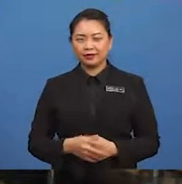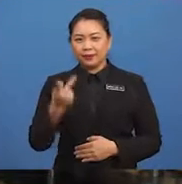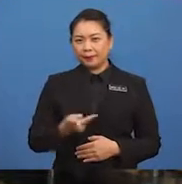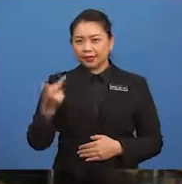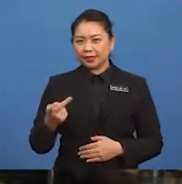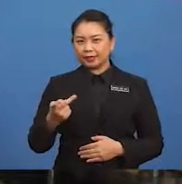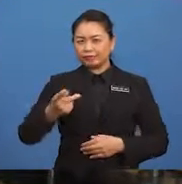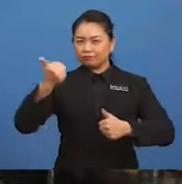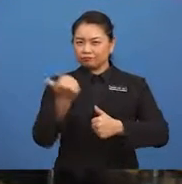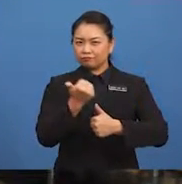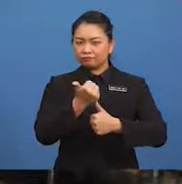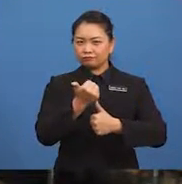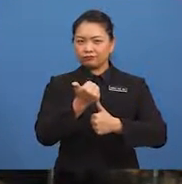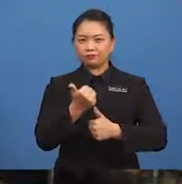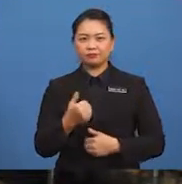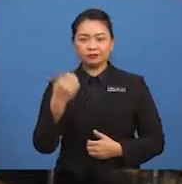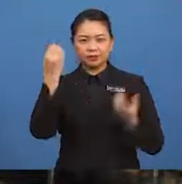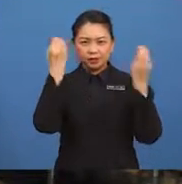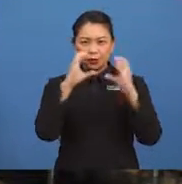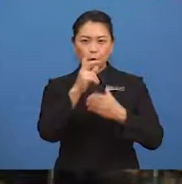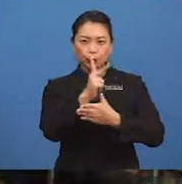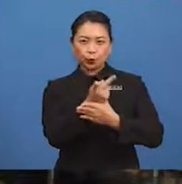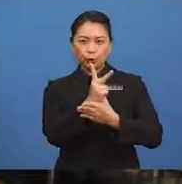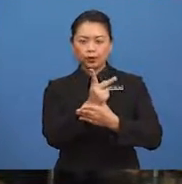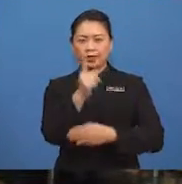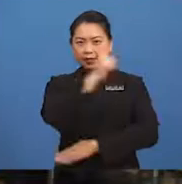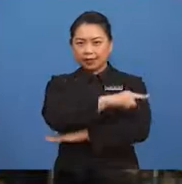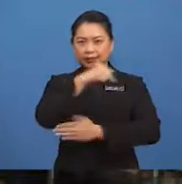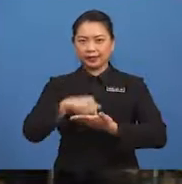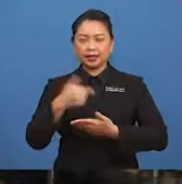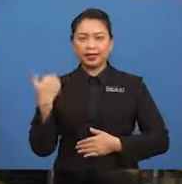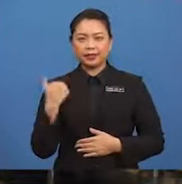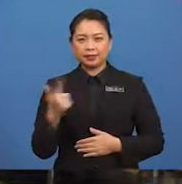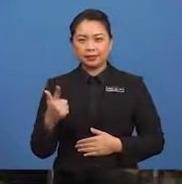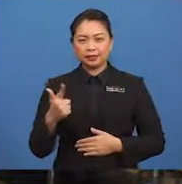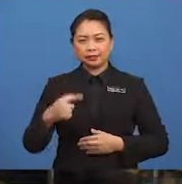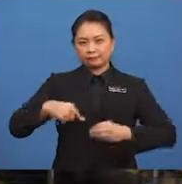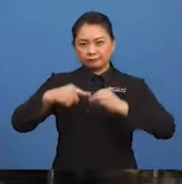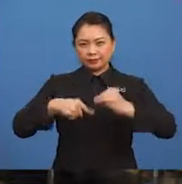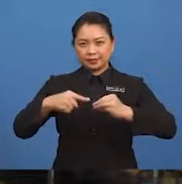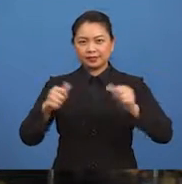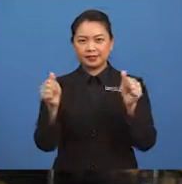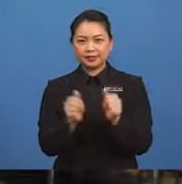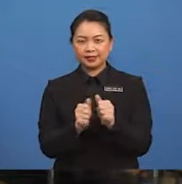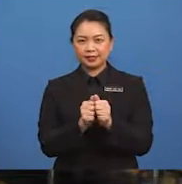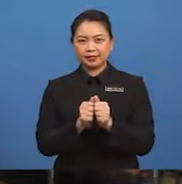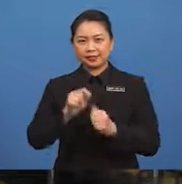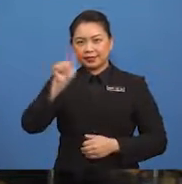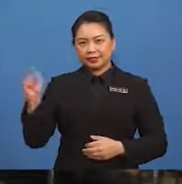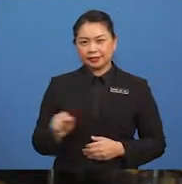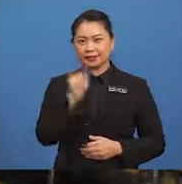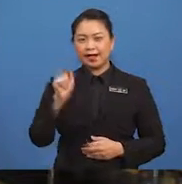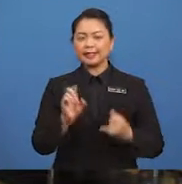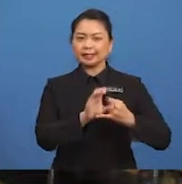Perkara pertama yang ingin cikgu kongsikan pada hari ini adalah berkenaan dengan kitar